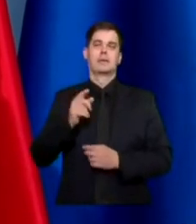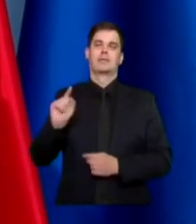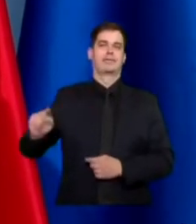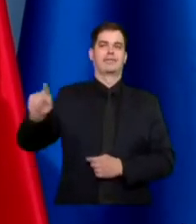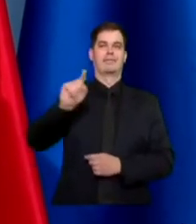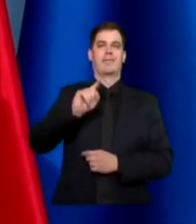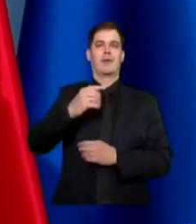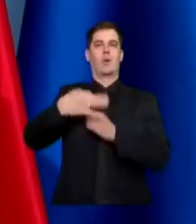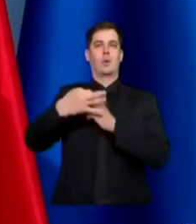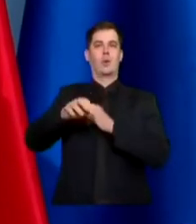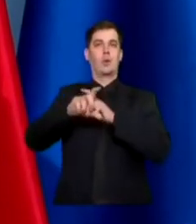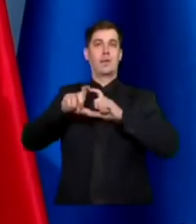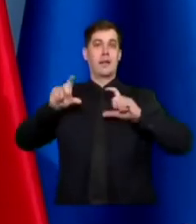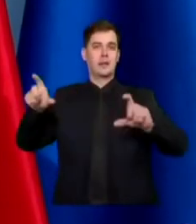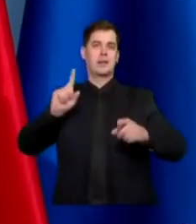jest zjawisko powszechne,